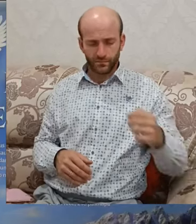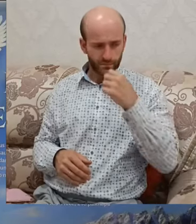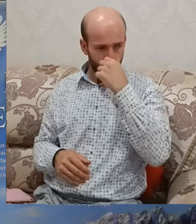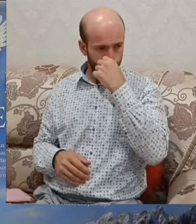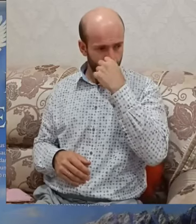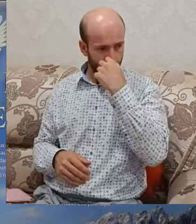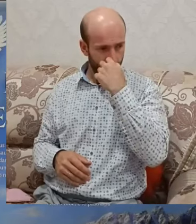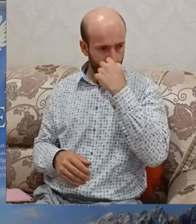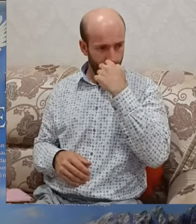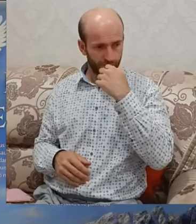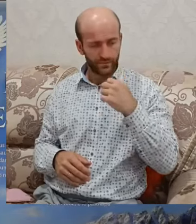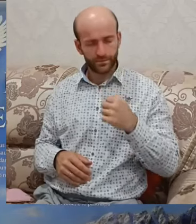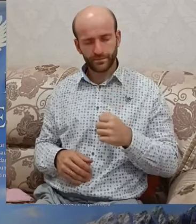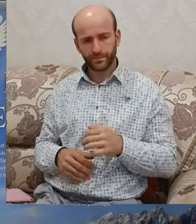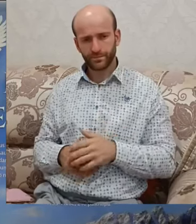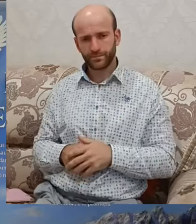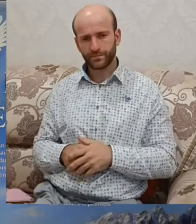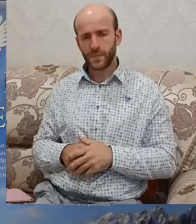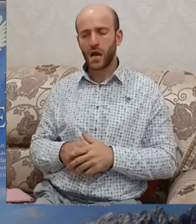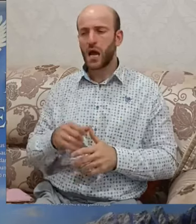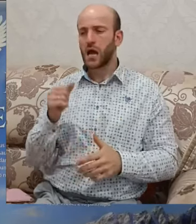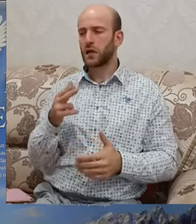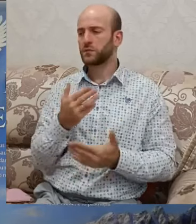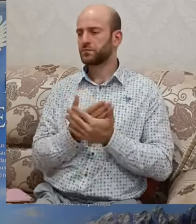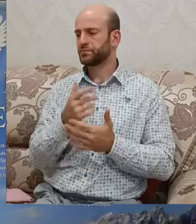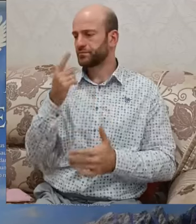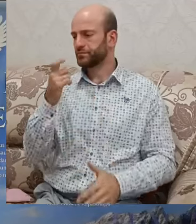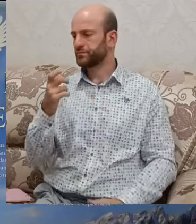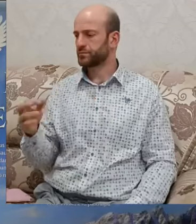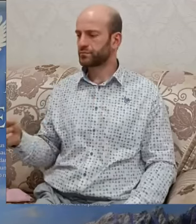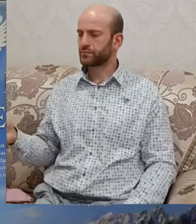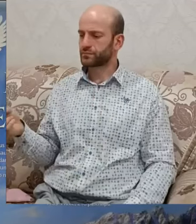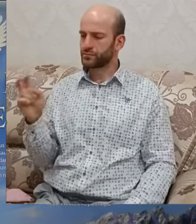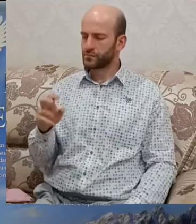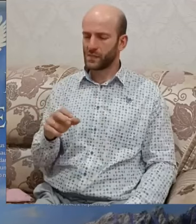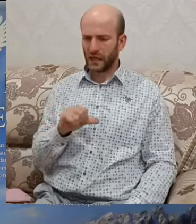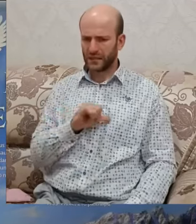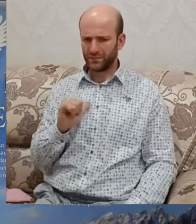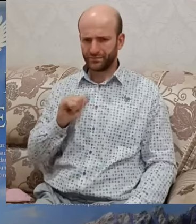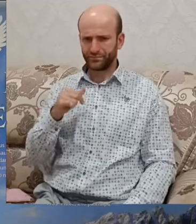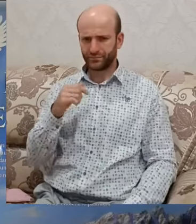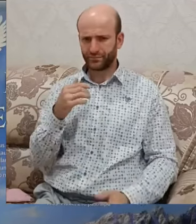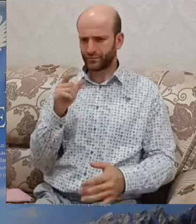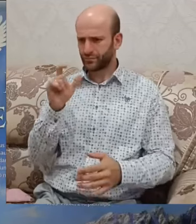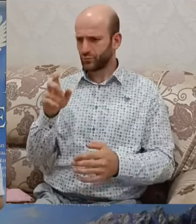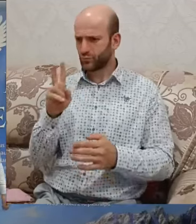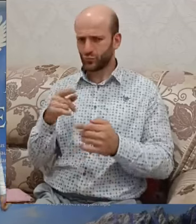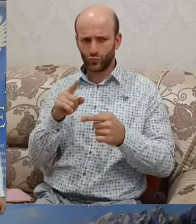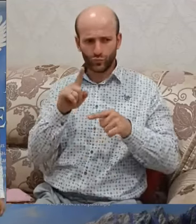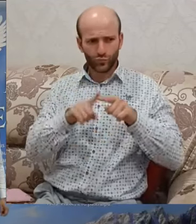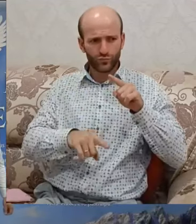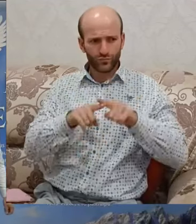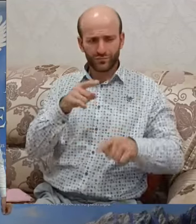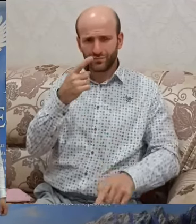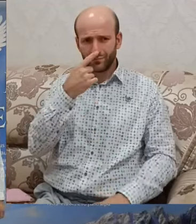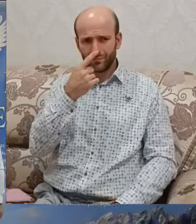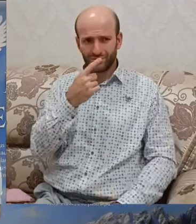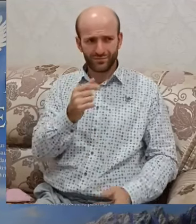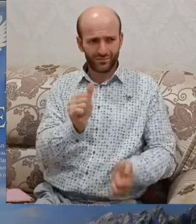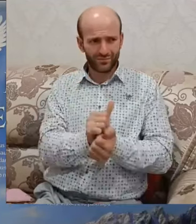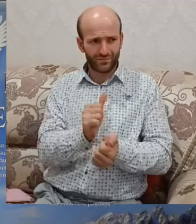prieina arčiausiai ir greičiausiai? А как дьявол приходит самый близкий? Не per svetimus. Не через чужих. Per savus. А через своих.